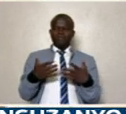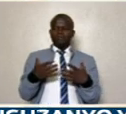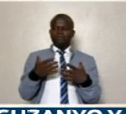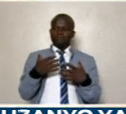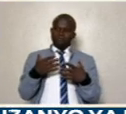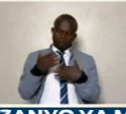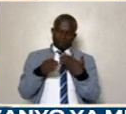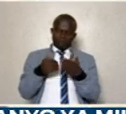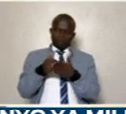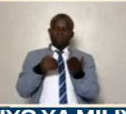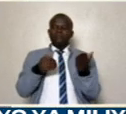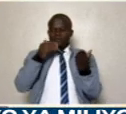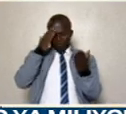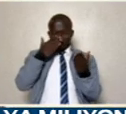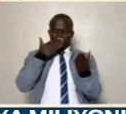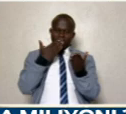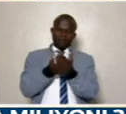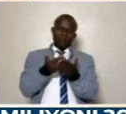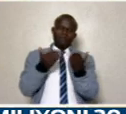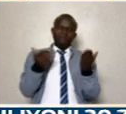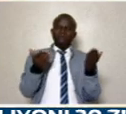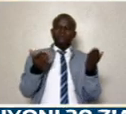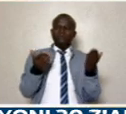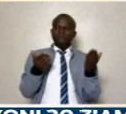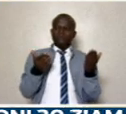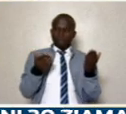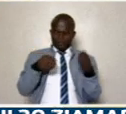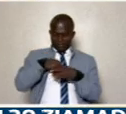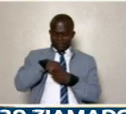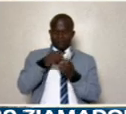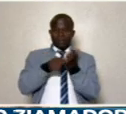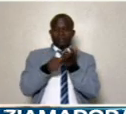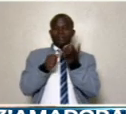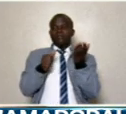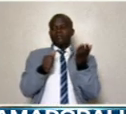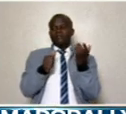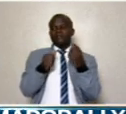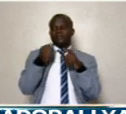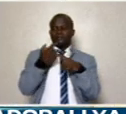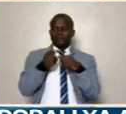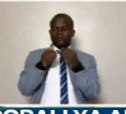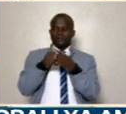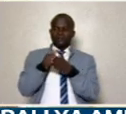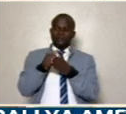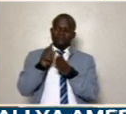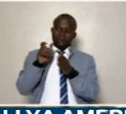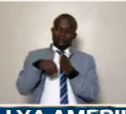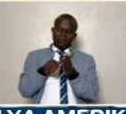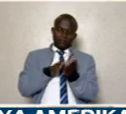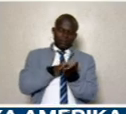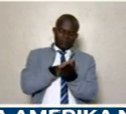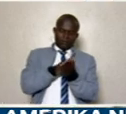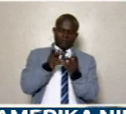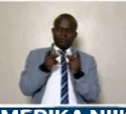nkaba na none nzi yuko kuba karimo ari ikibazo bagombaga kugasubiza mu mwanya